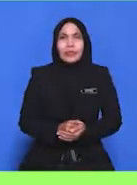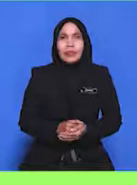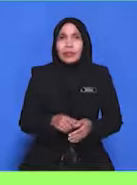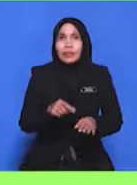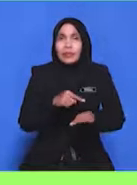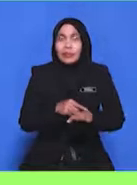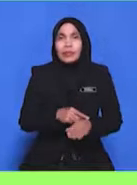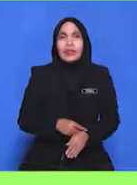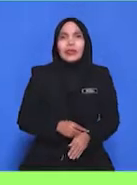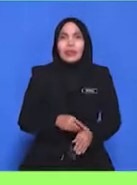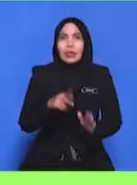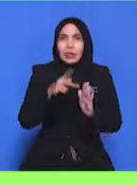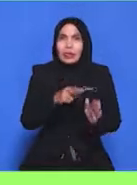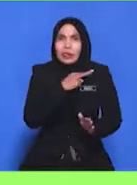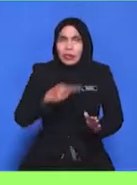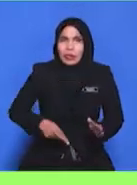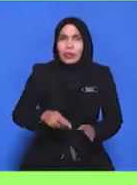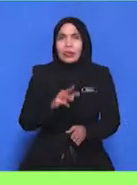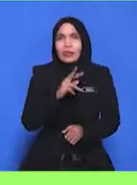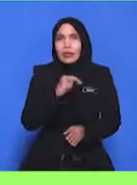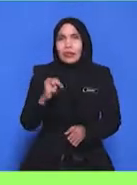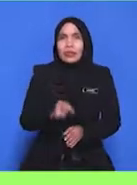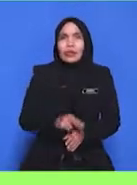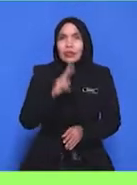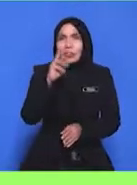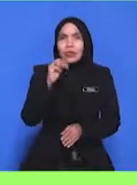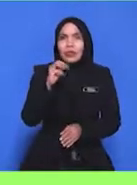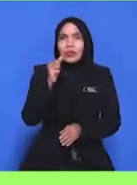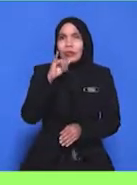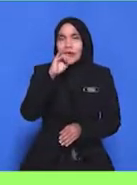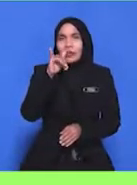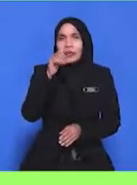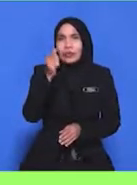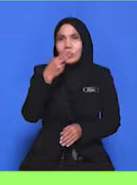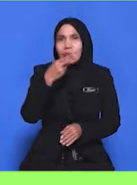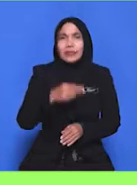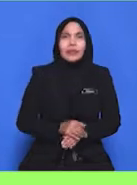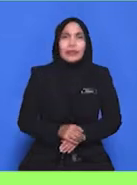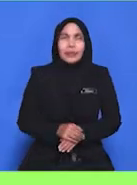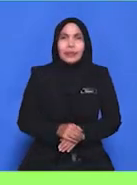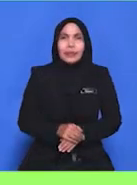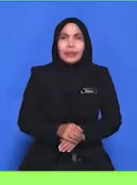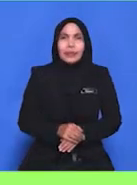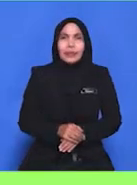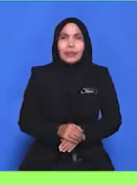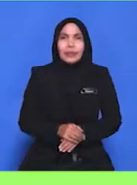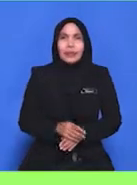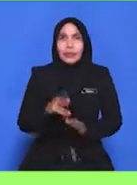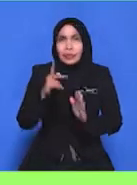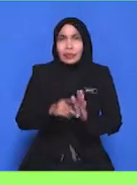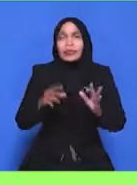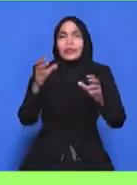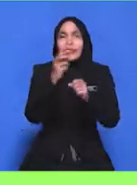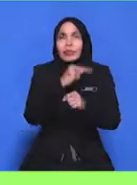Pada zaman Kerajaan Umayyah, tamadun Islam berada di mercu keagungan berikutan pencapaian umat Islam